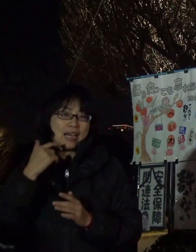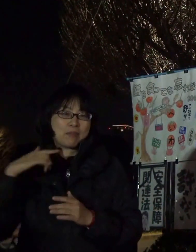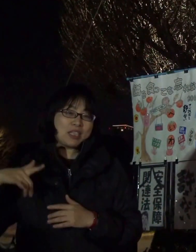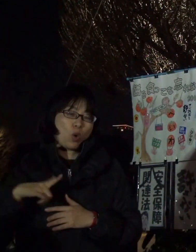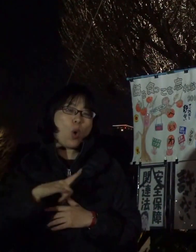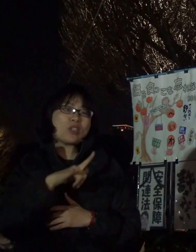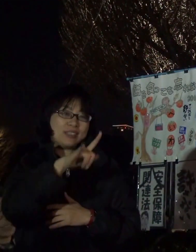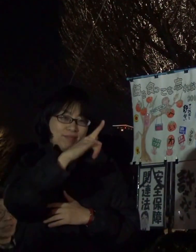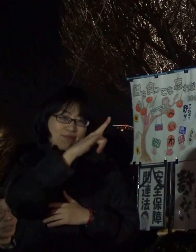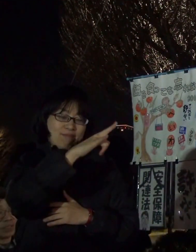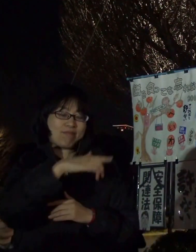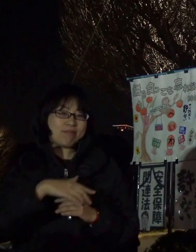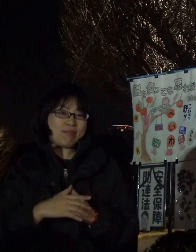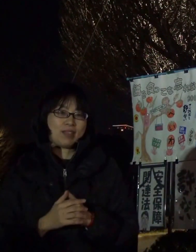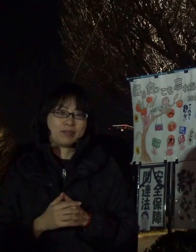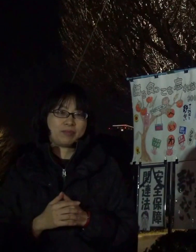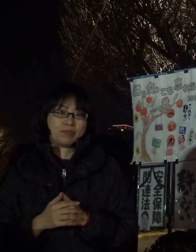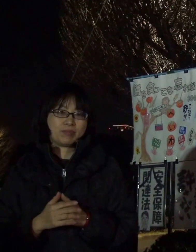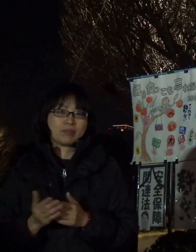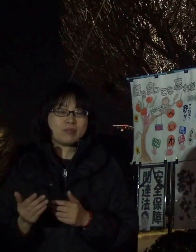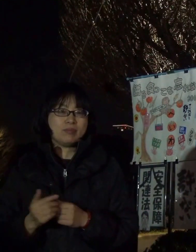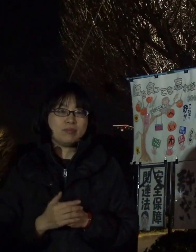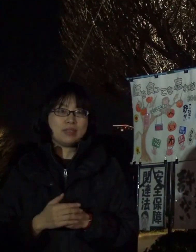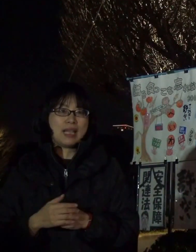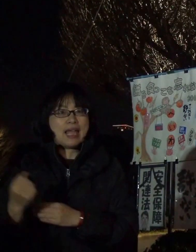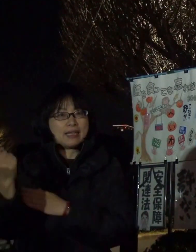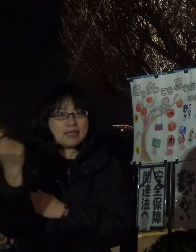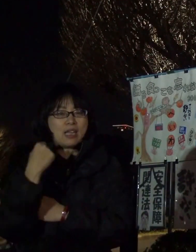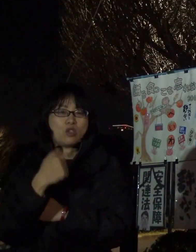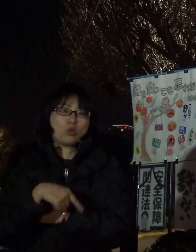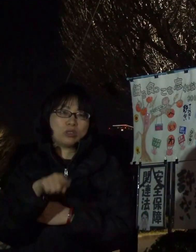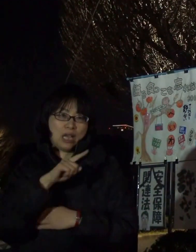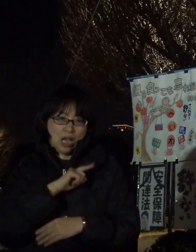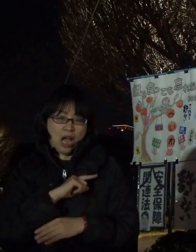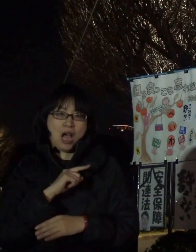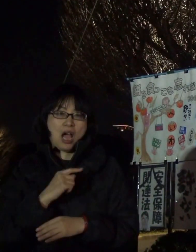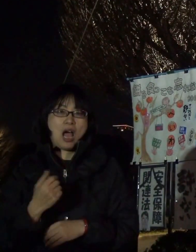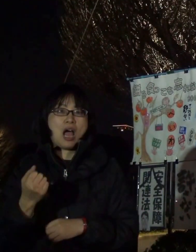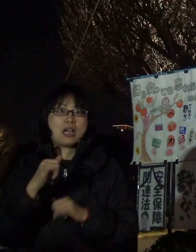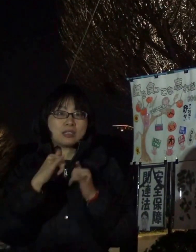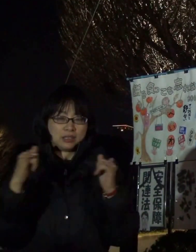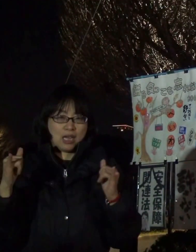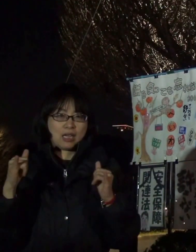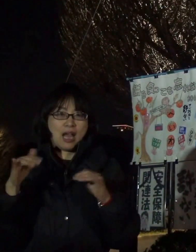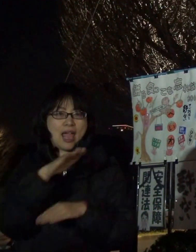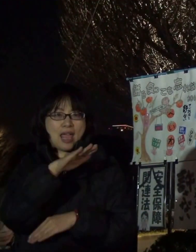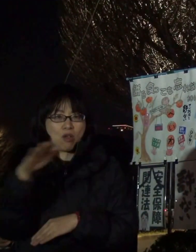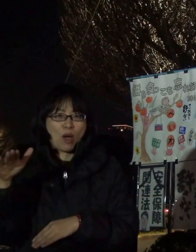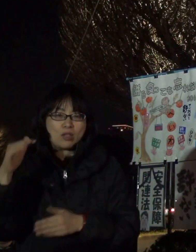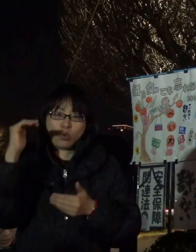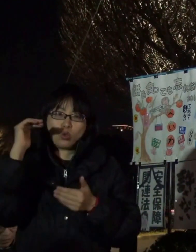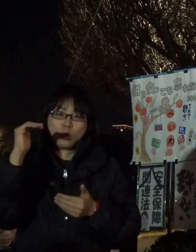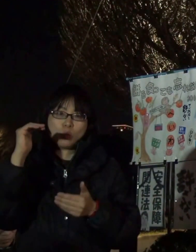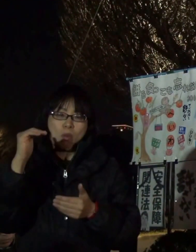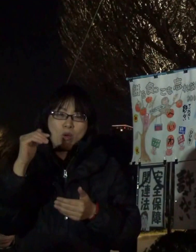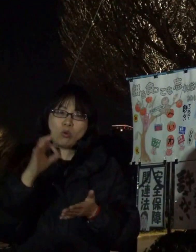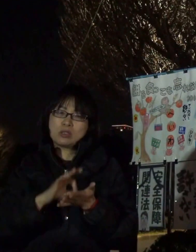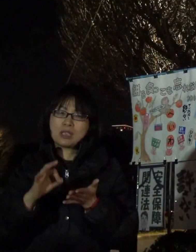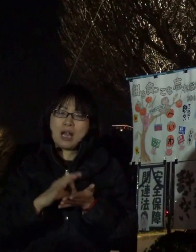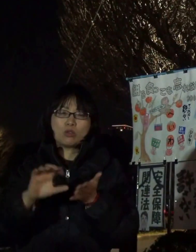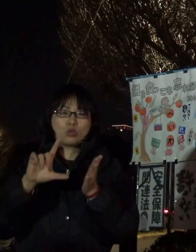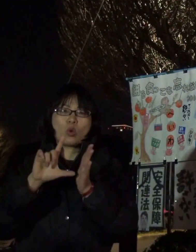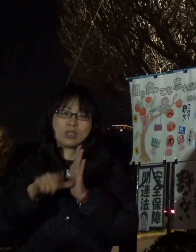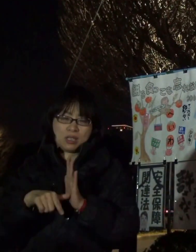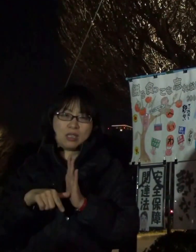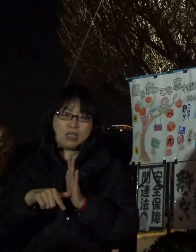権力者がね、平和っていう言葉を使うときはとても危険なんです。気をつけなければいけません。でも